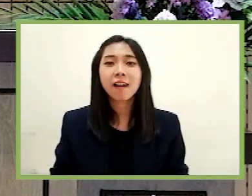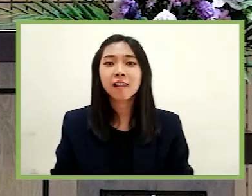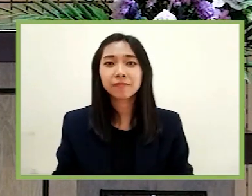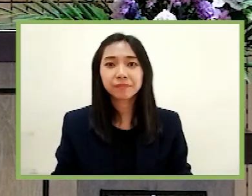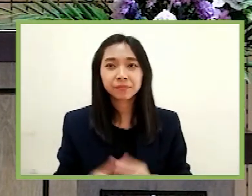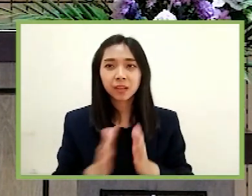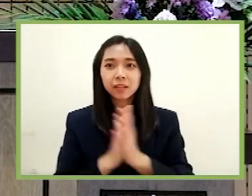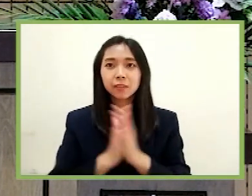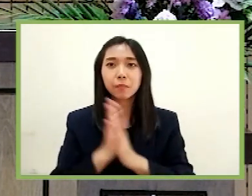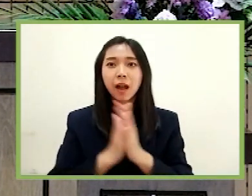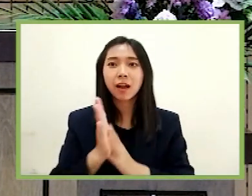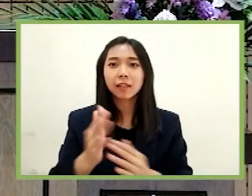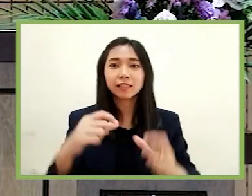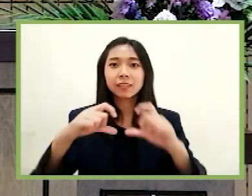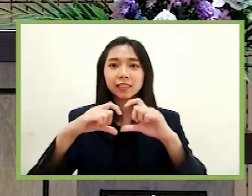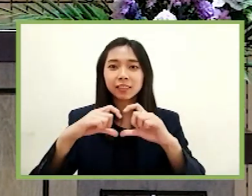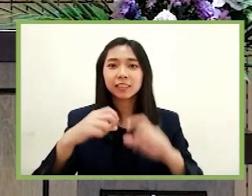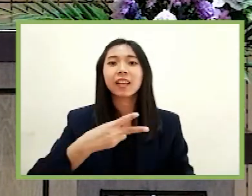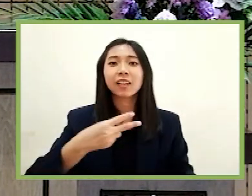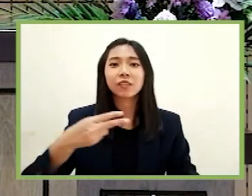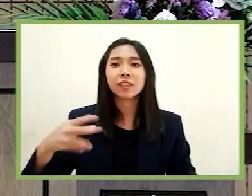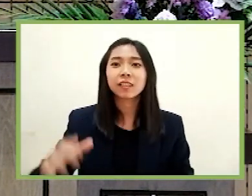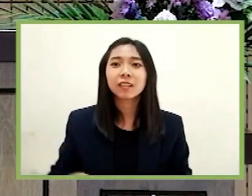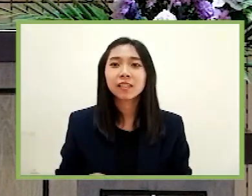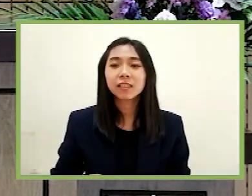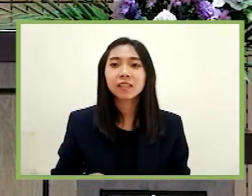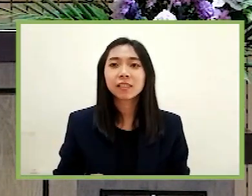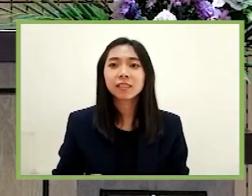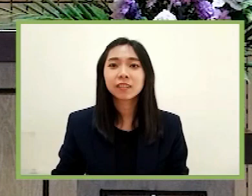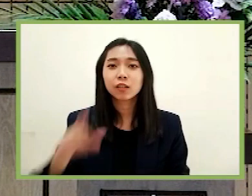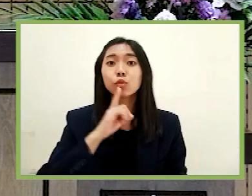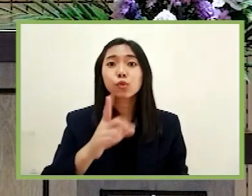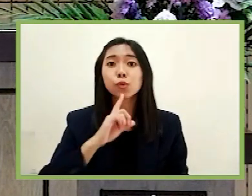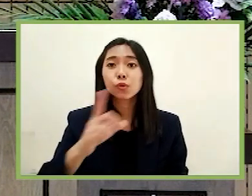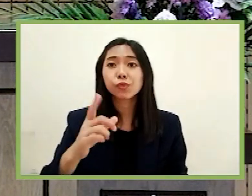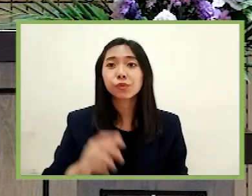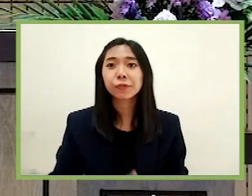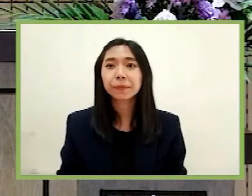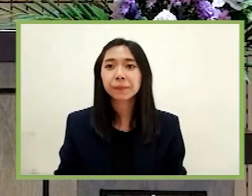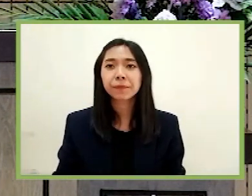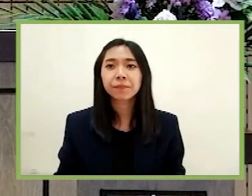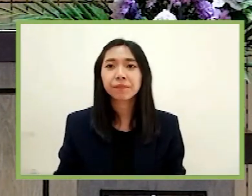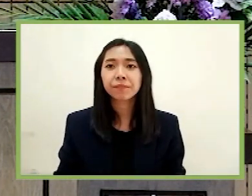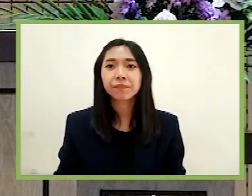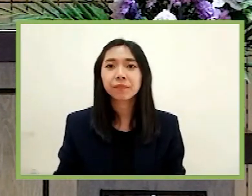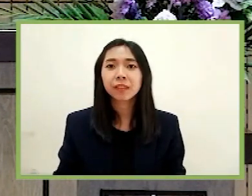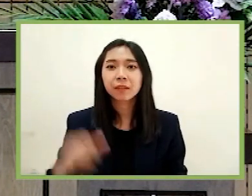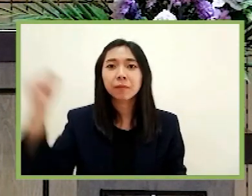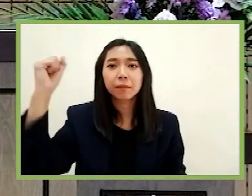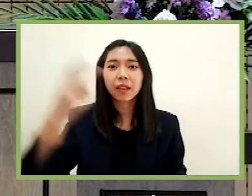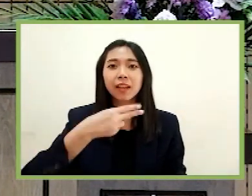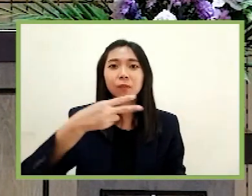semangat bela negara semangat untuk benar-benar membela